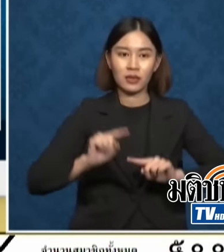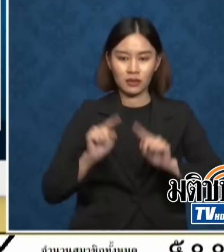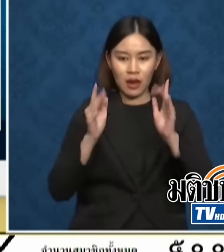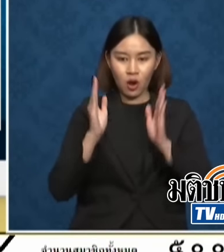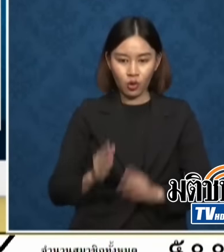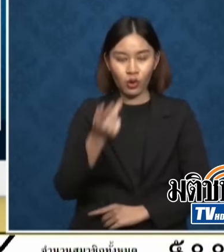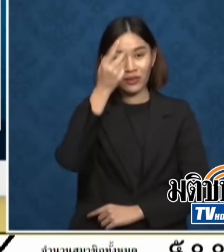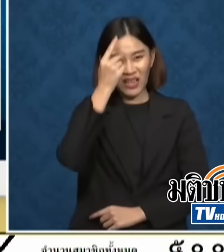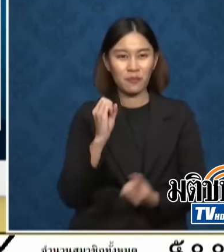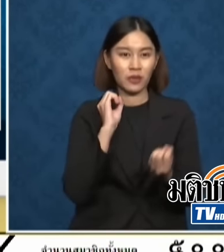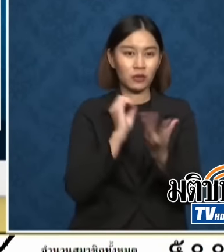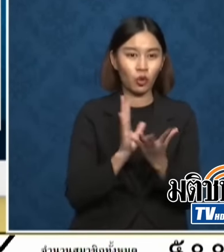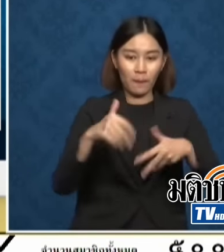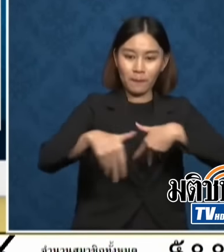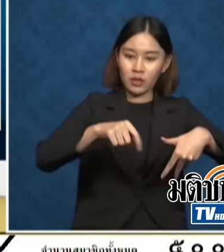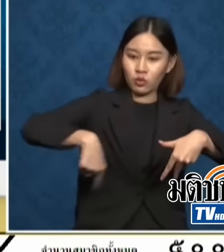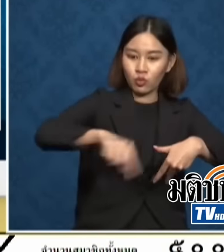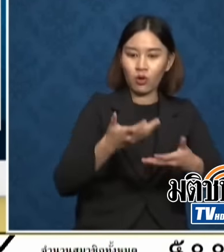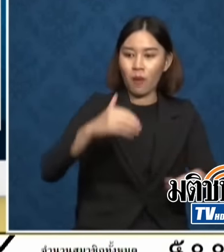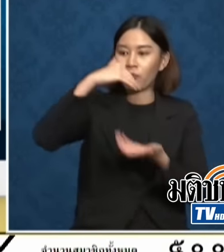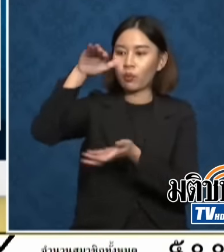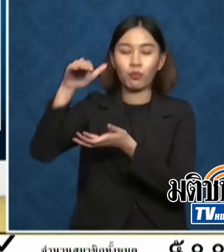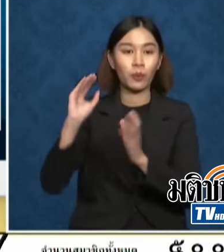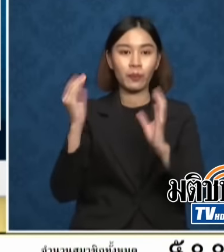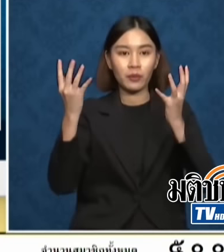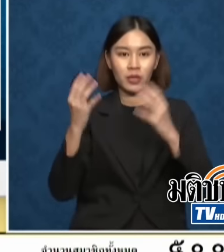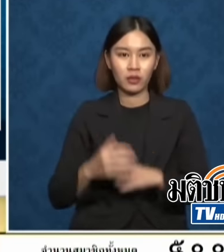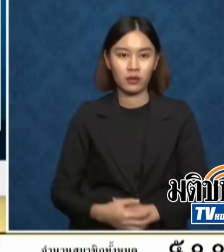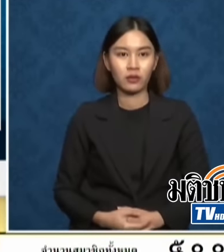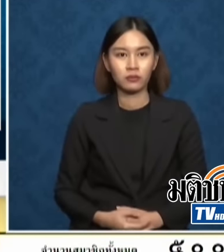ที่ต้องรับกรรมคือพี่น้องประชาชนที่ไม่ได้ส่งออกไปยุโรป